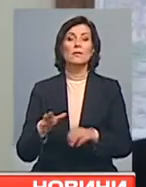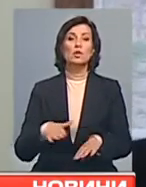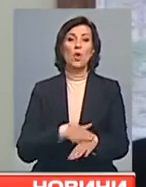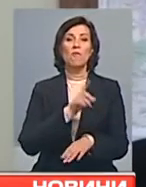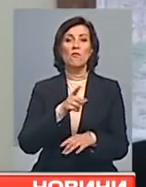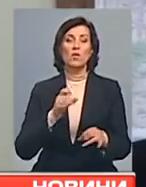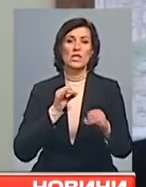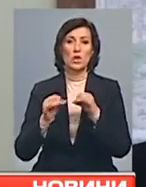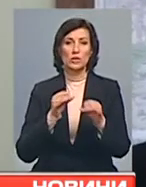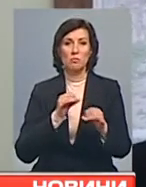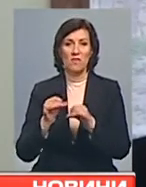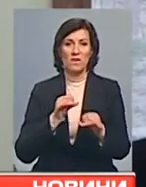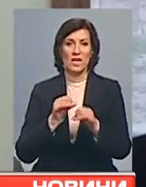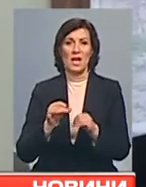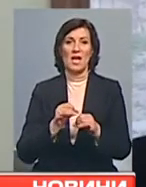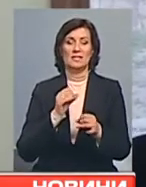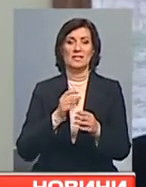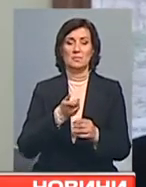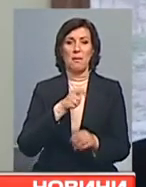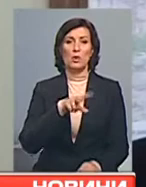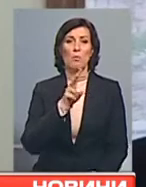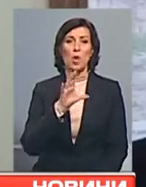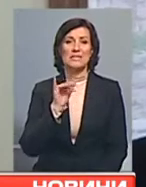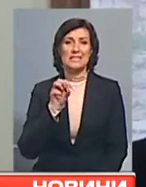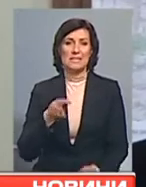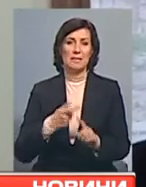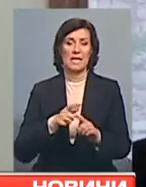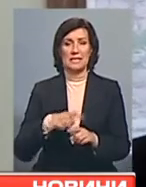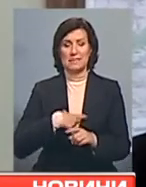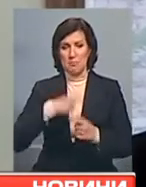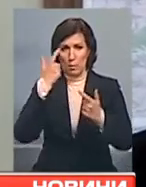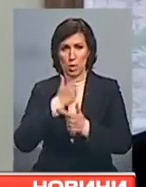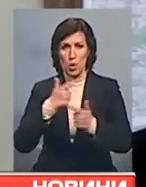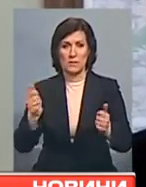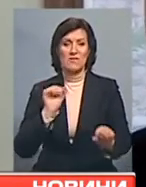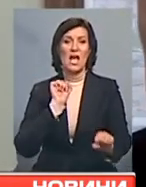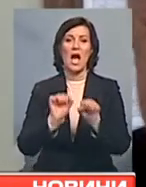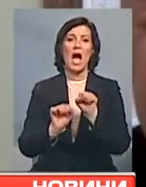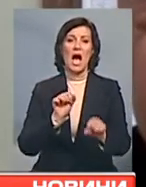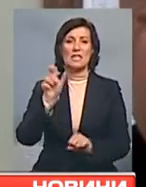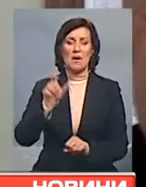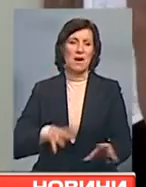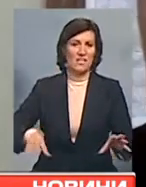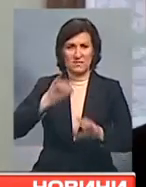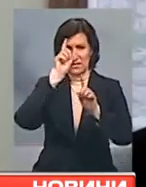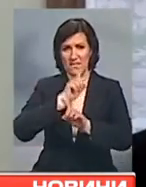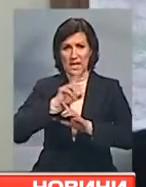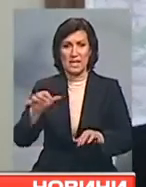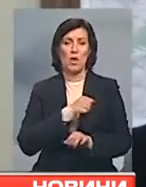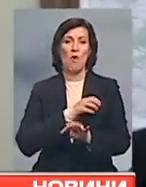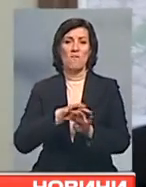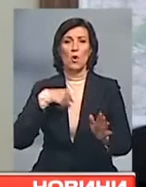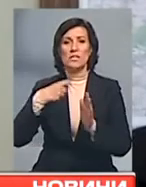Довго вони розмовляли з паном Козицяним, який себе проголосив атаманом Всевеликого війська